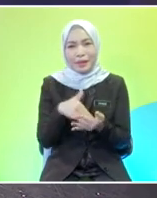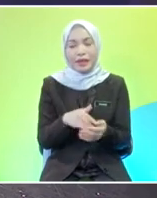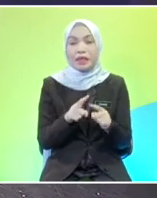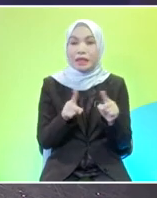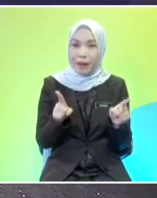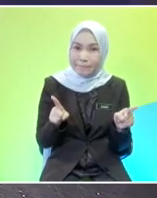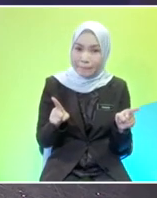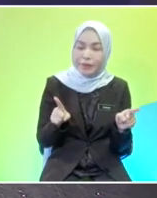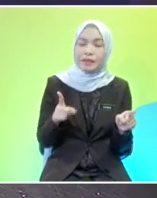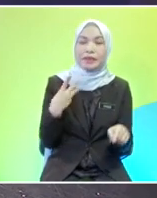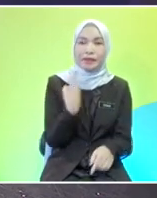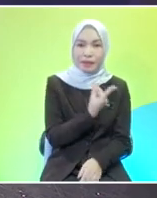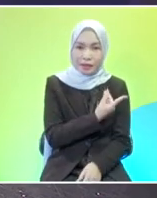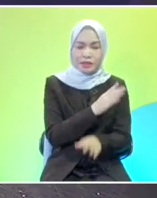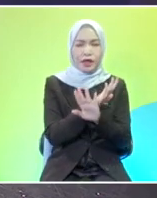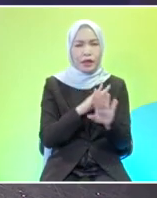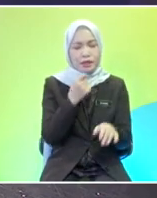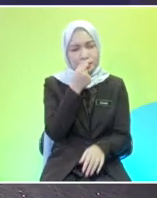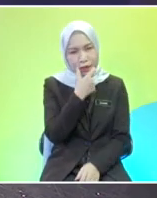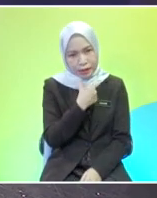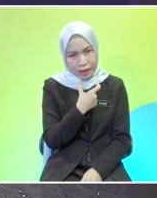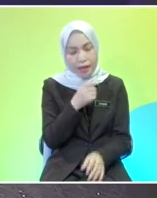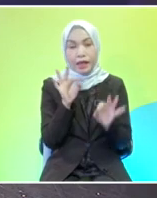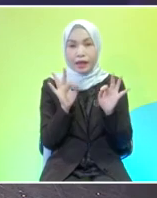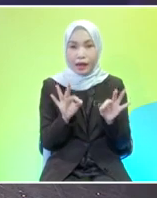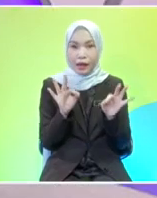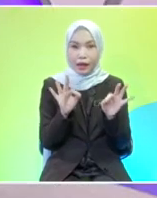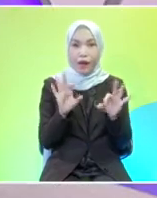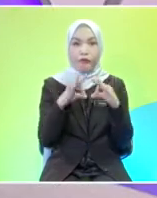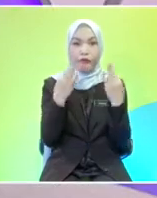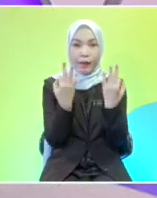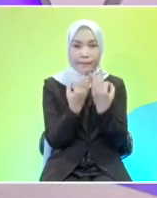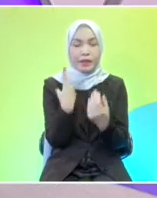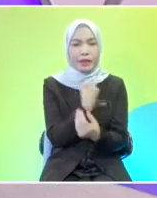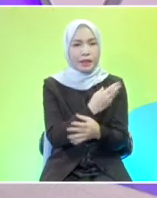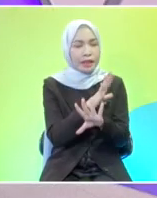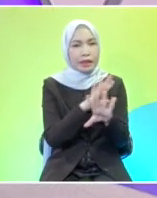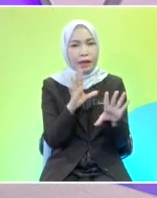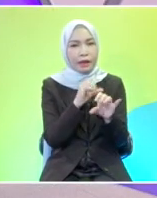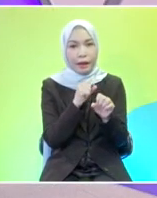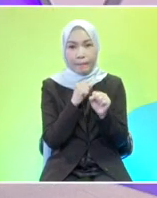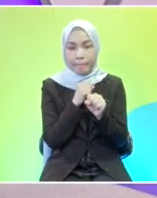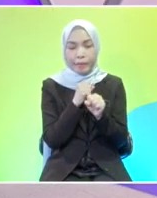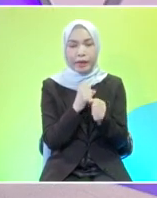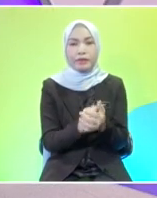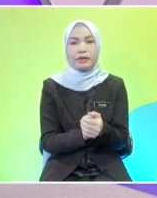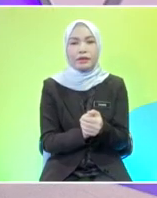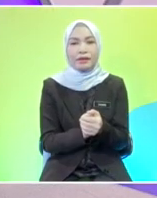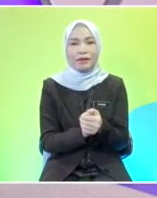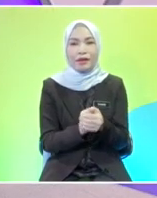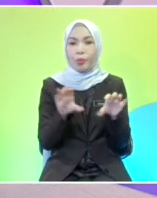ataupun kita Janganlah sedih kan kalau keluarga ataupun raka-rekan kita tak dapat sambut hari lagi kita dengan meriah nah